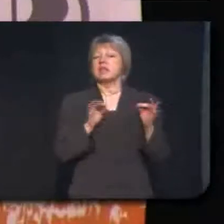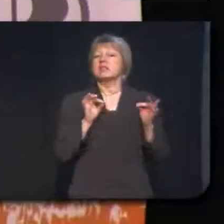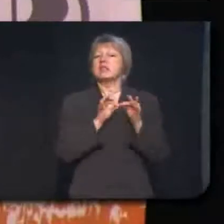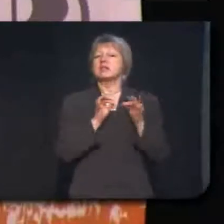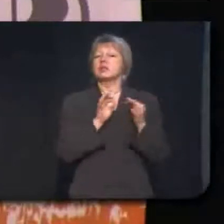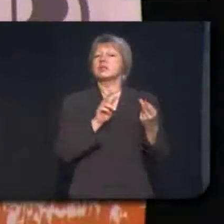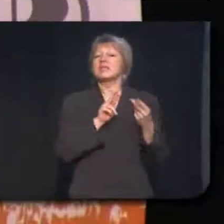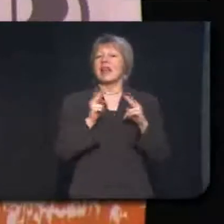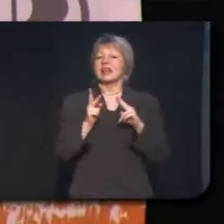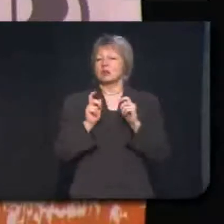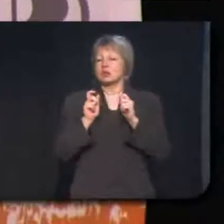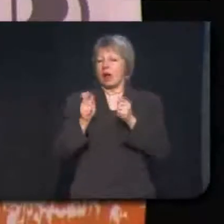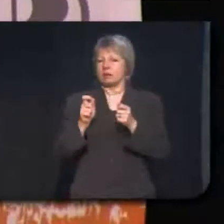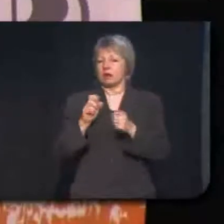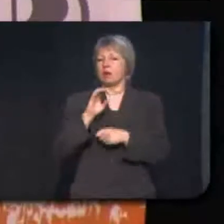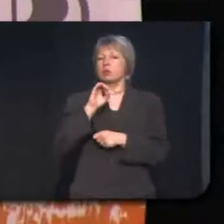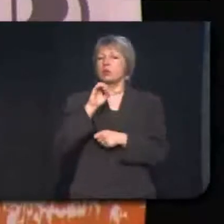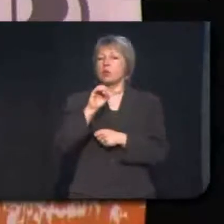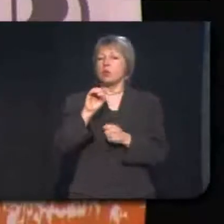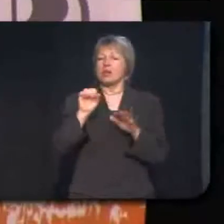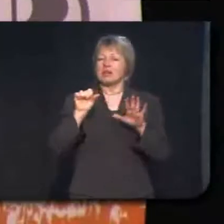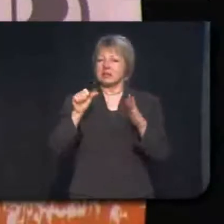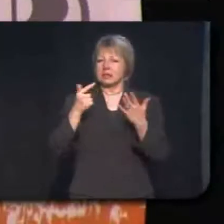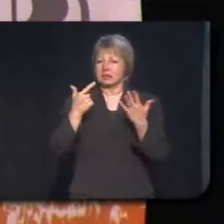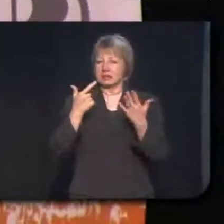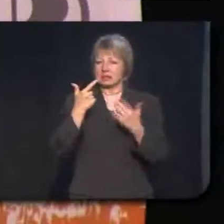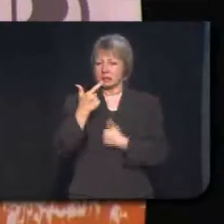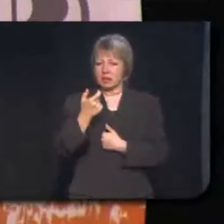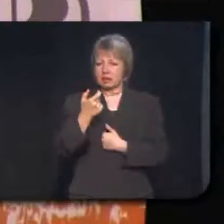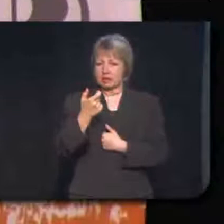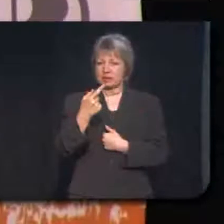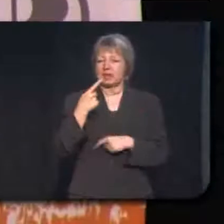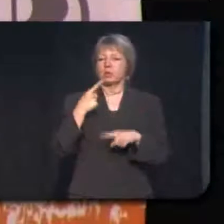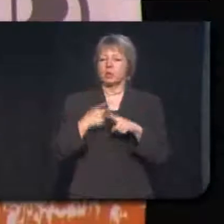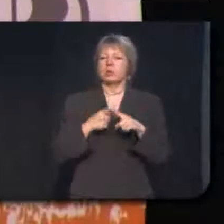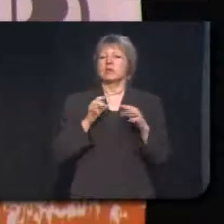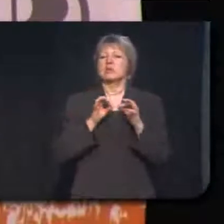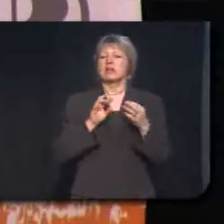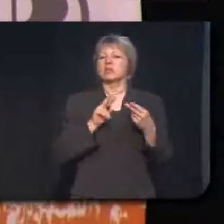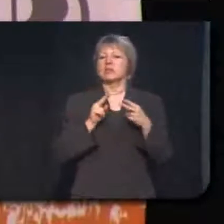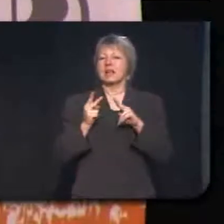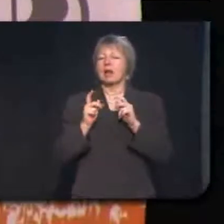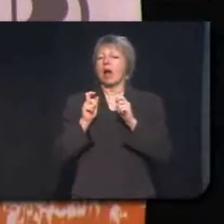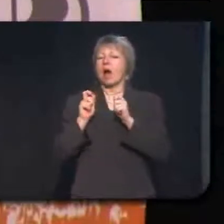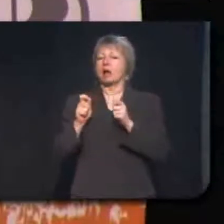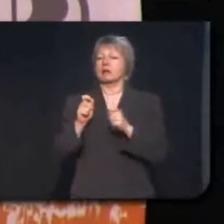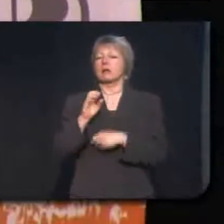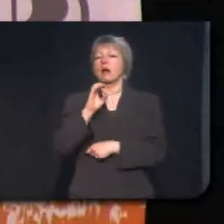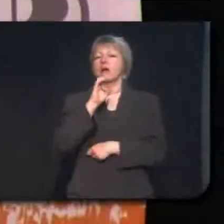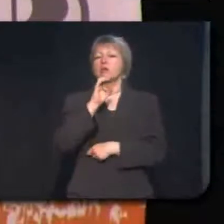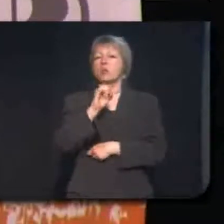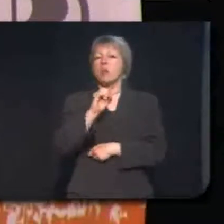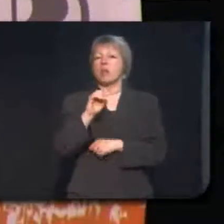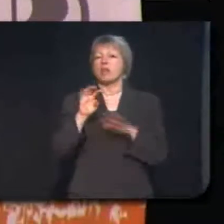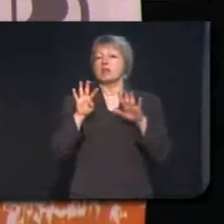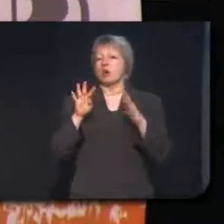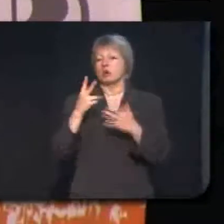satzungsänderungsantrag Null 26 und sagt uns Änderungsantrag 0 39